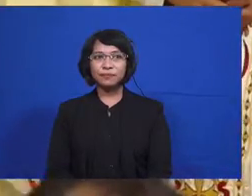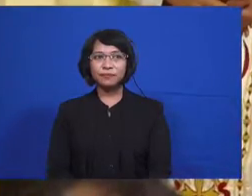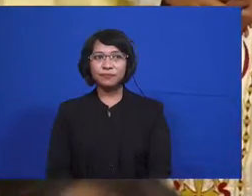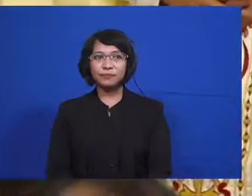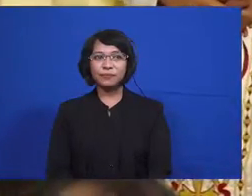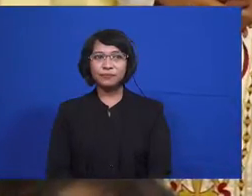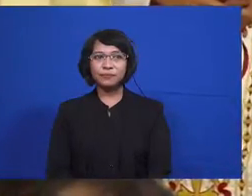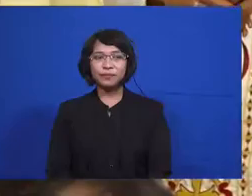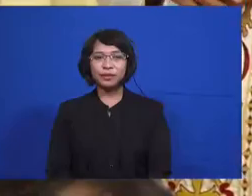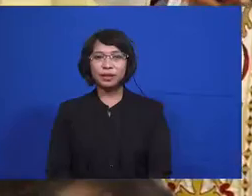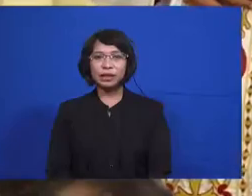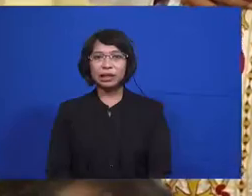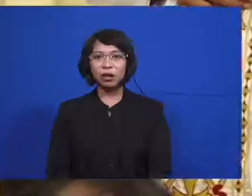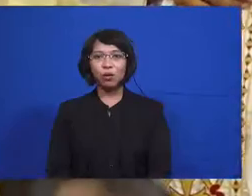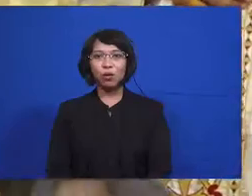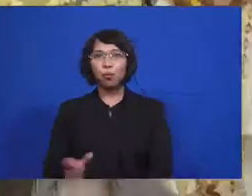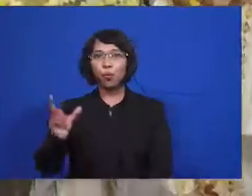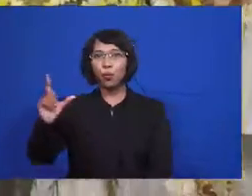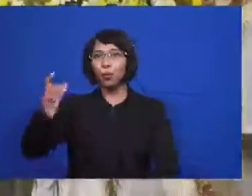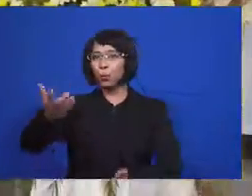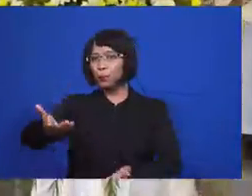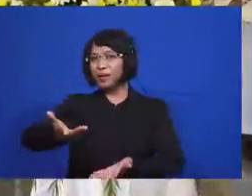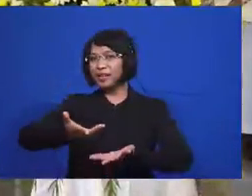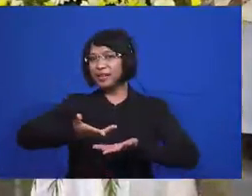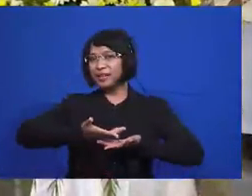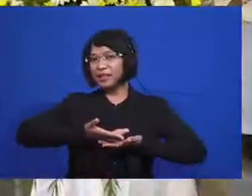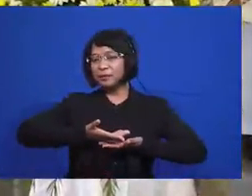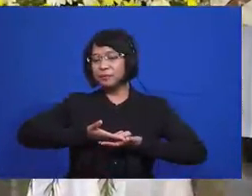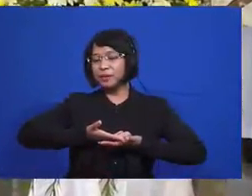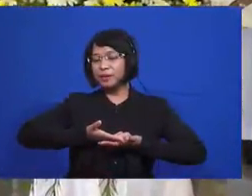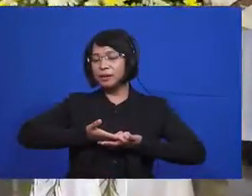menunduklah untuk menerima